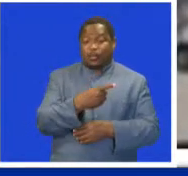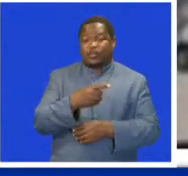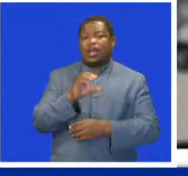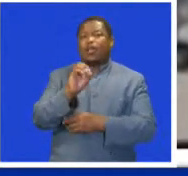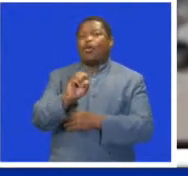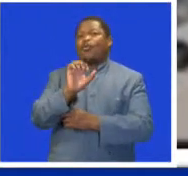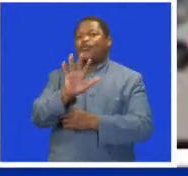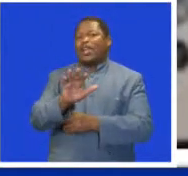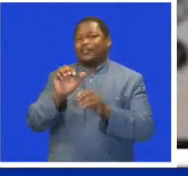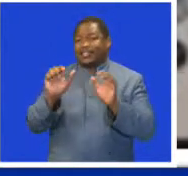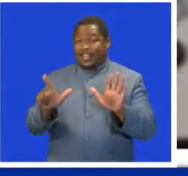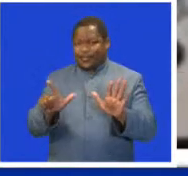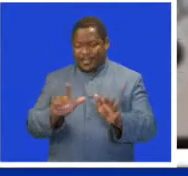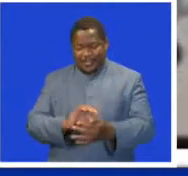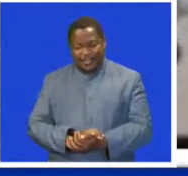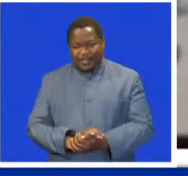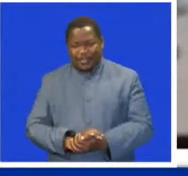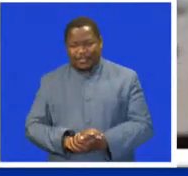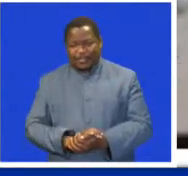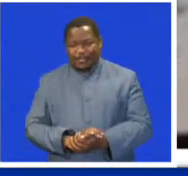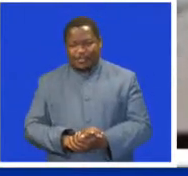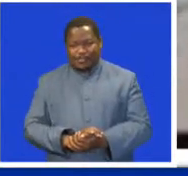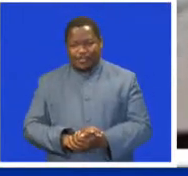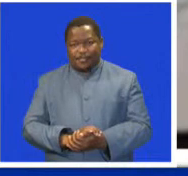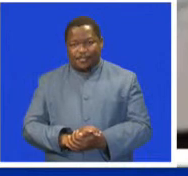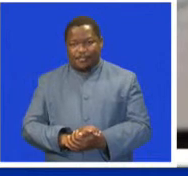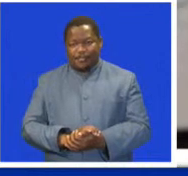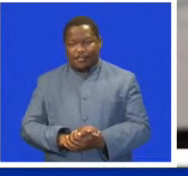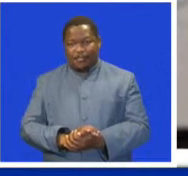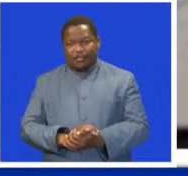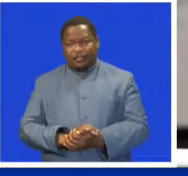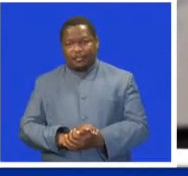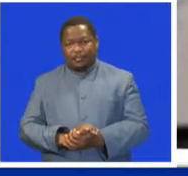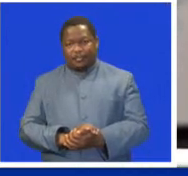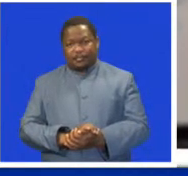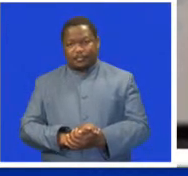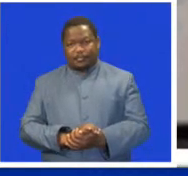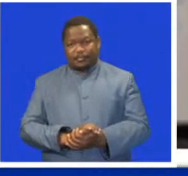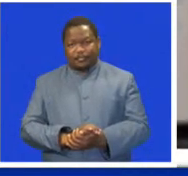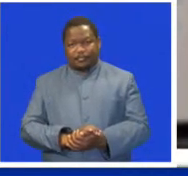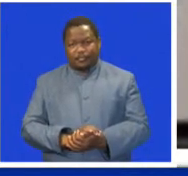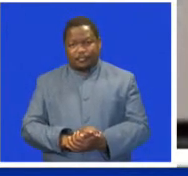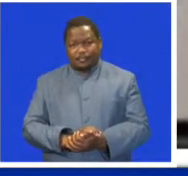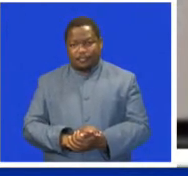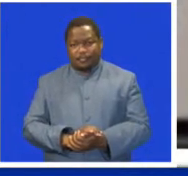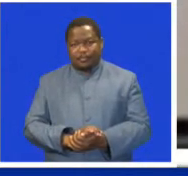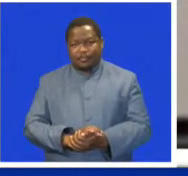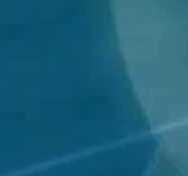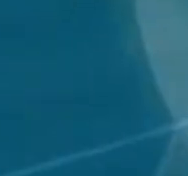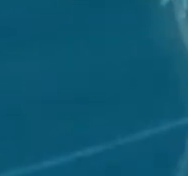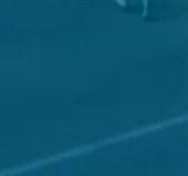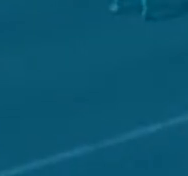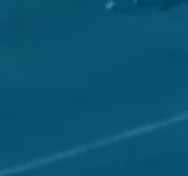Kubika temalanga endlamini kuthombe etholakale ka-France 24, DW kanye ne-VOA.